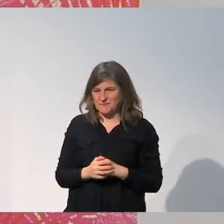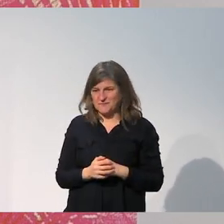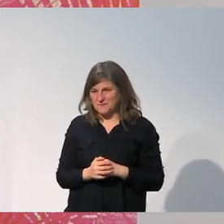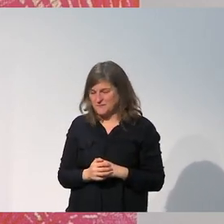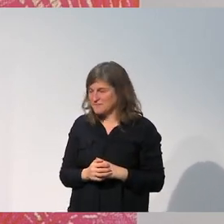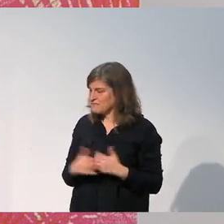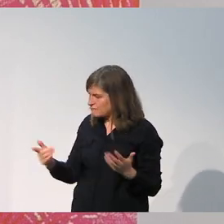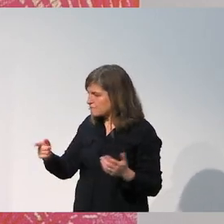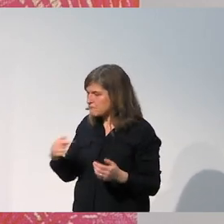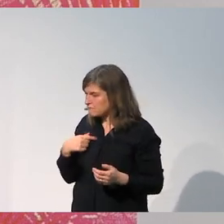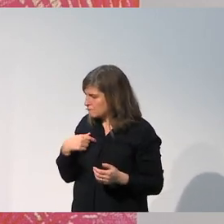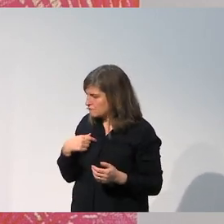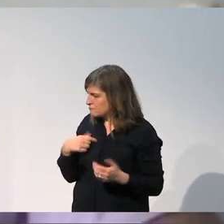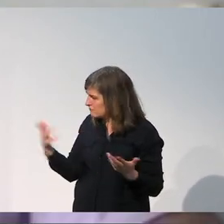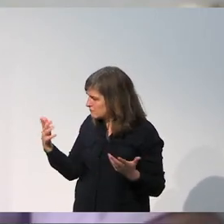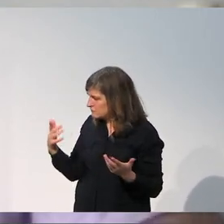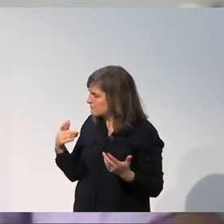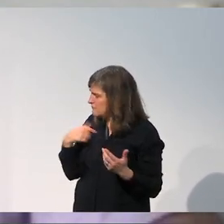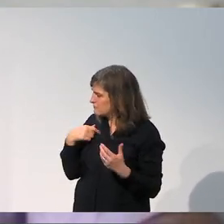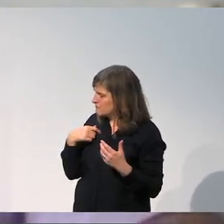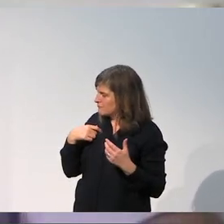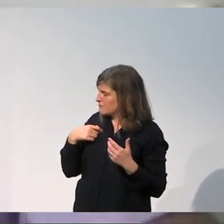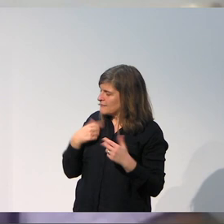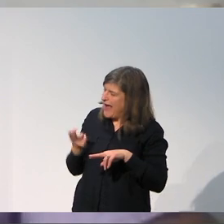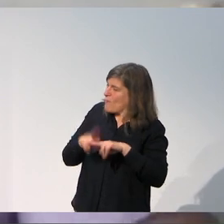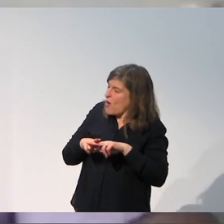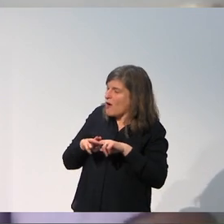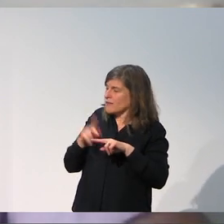Écoute, moi, je ne quitterai pas ce monde sans avoir lu ton premier roman.